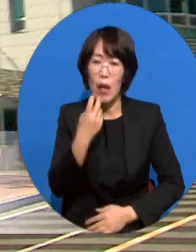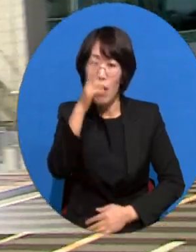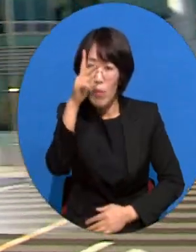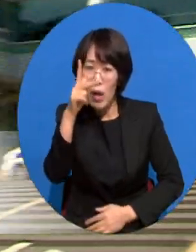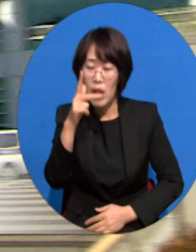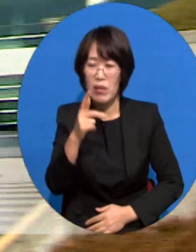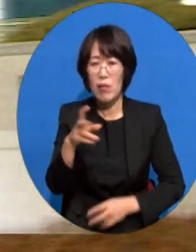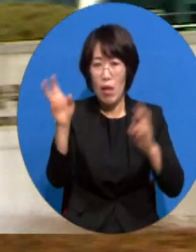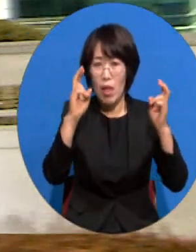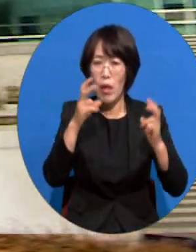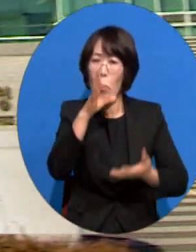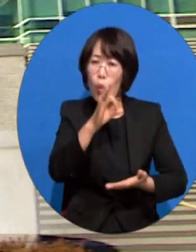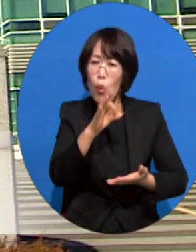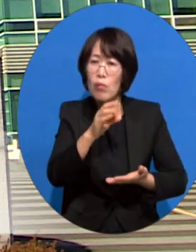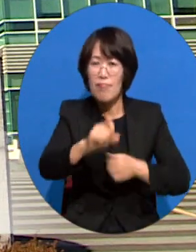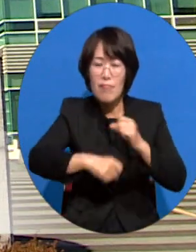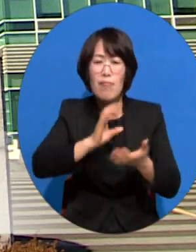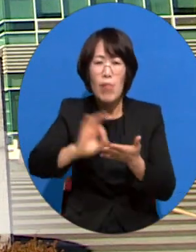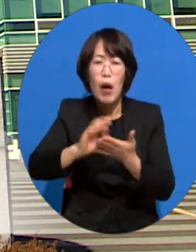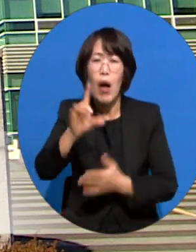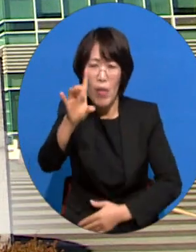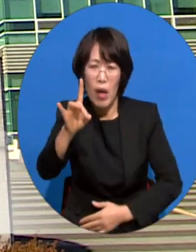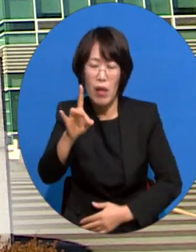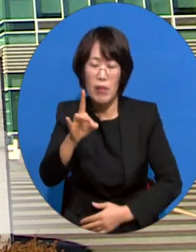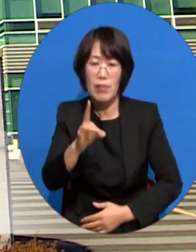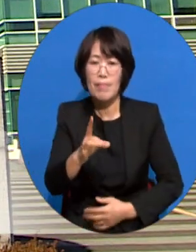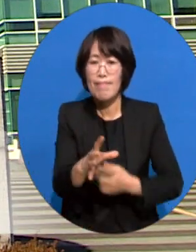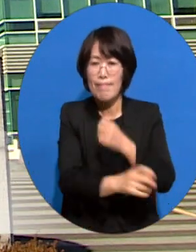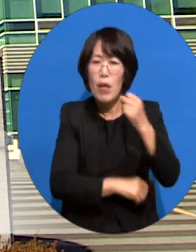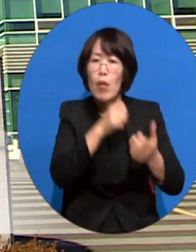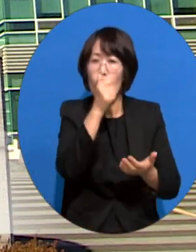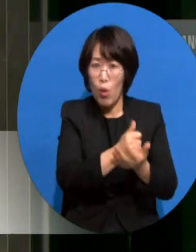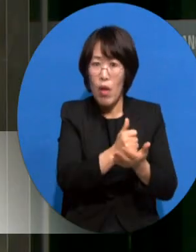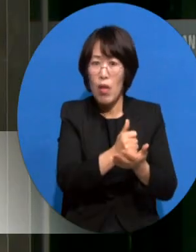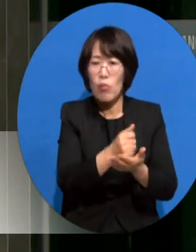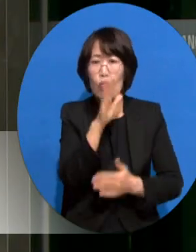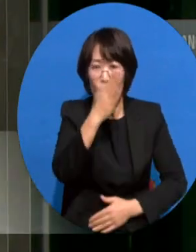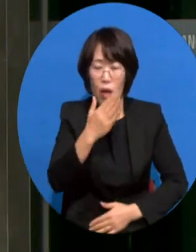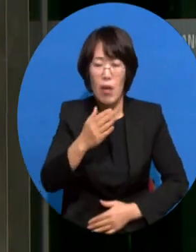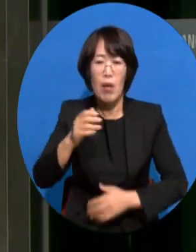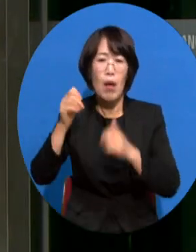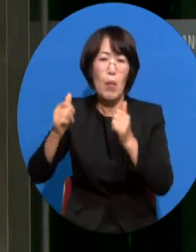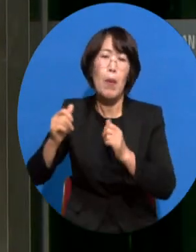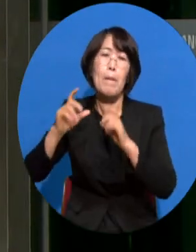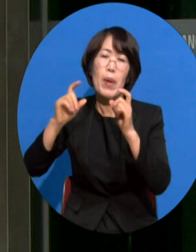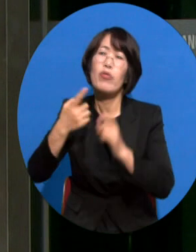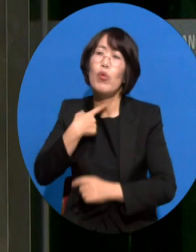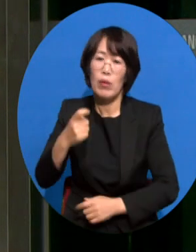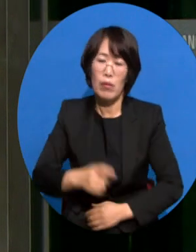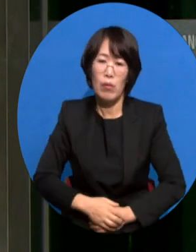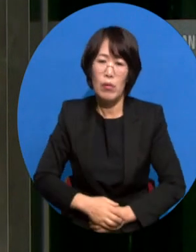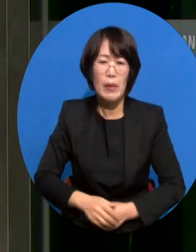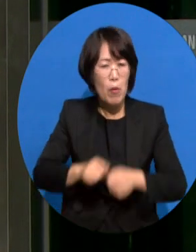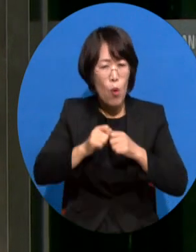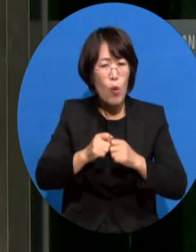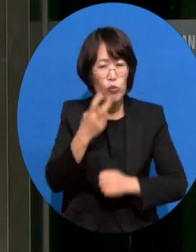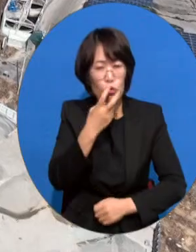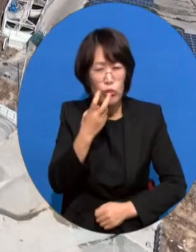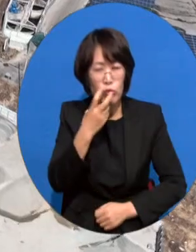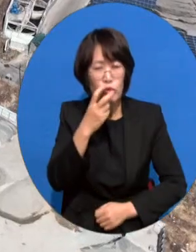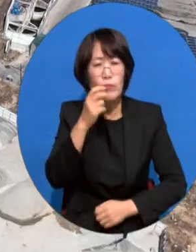검찰은 법인 돈에 손댄 행위 자체만으로도 횡령 혐의가 적용된 판례를 언급하며 자세한 수사 상황에 대해서는 말을